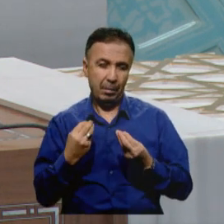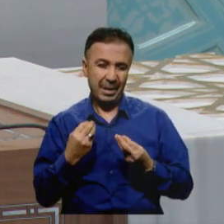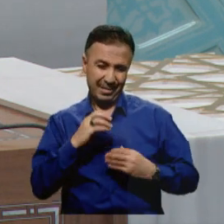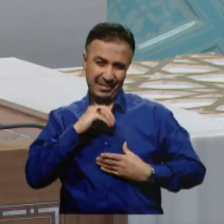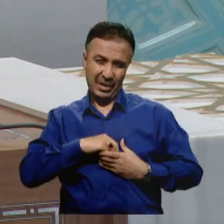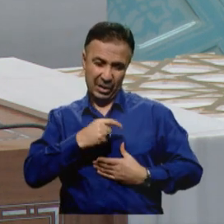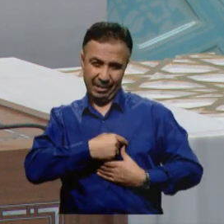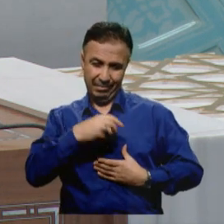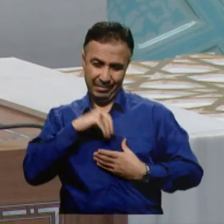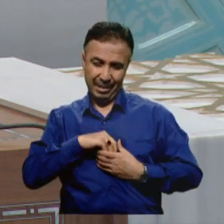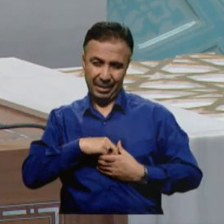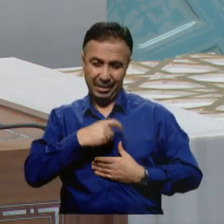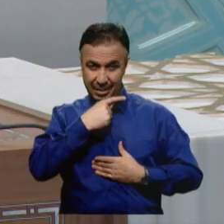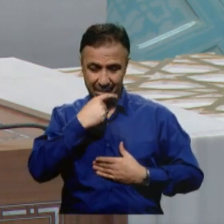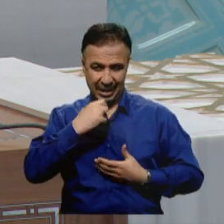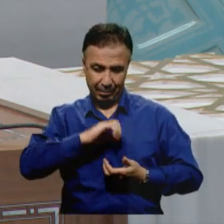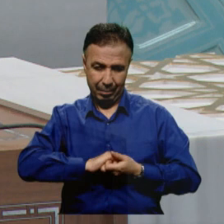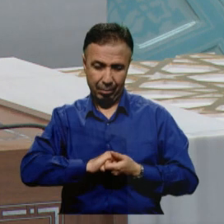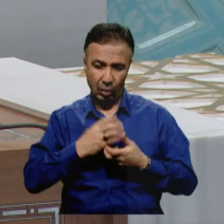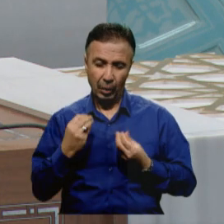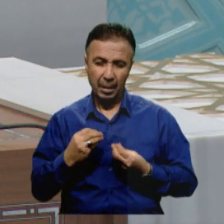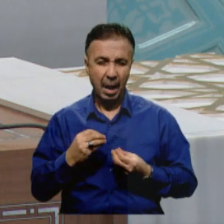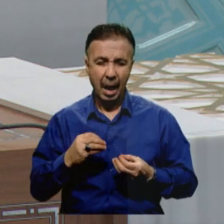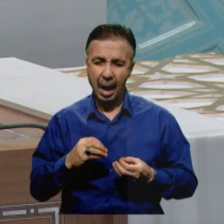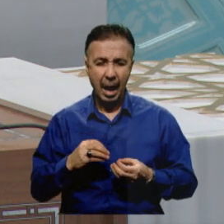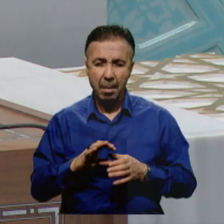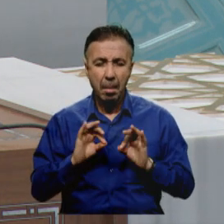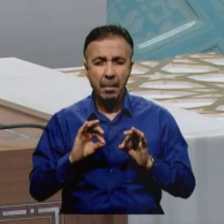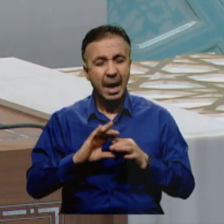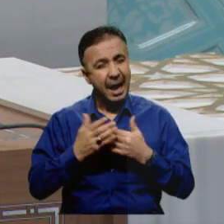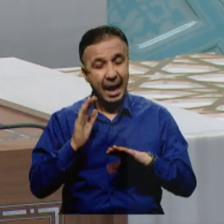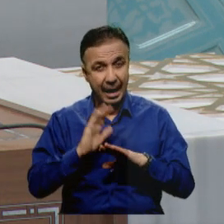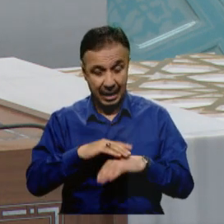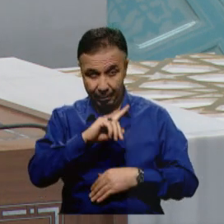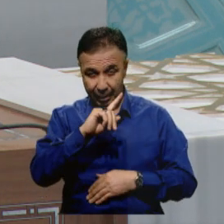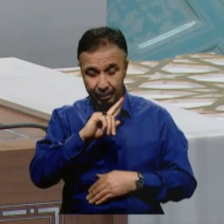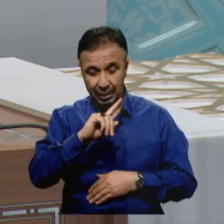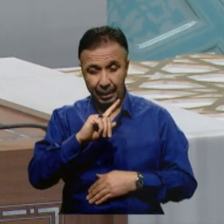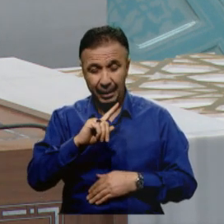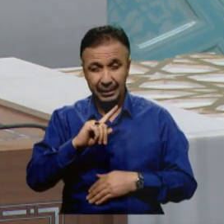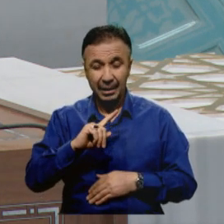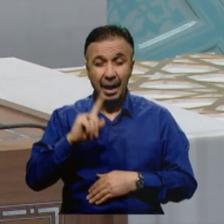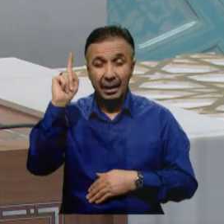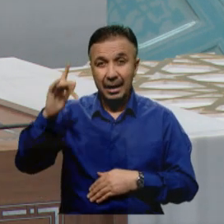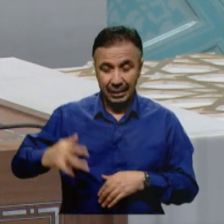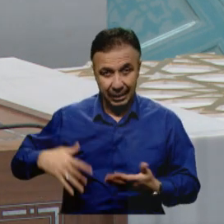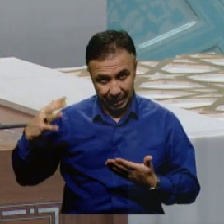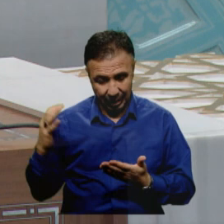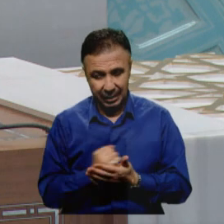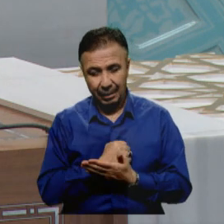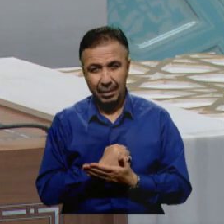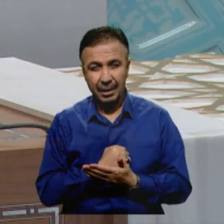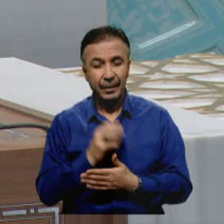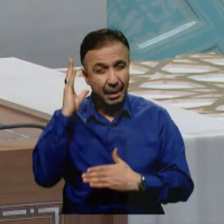olmak, samimi olmak, her ne yaparsak Allah'ın rızasını esas almak, ibadette